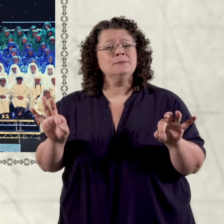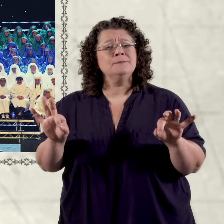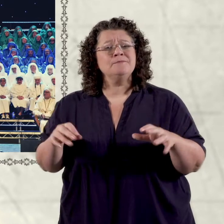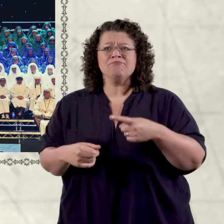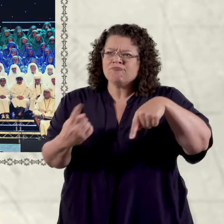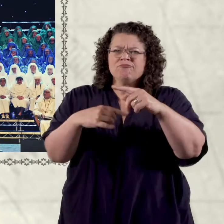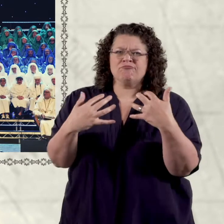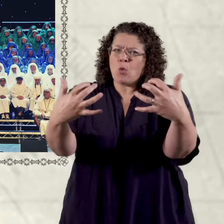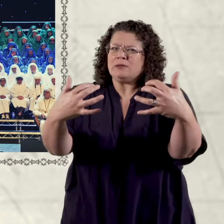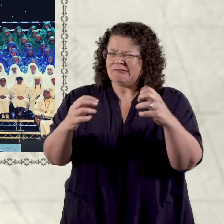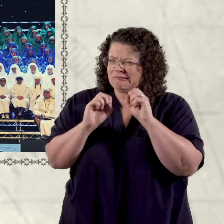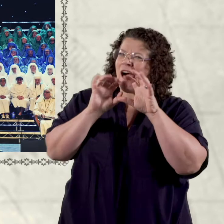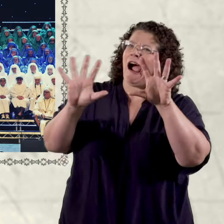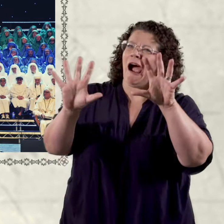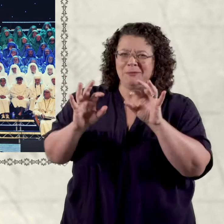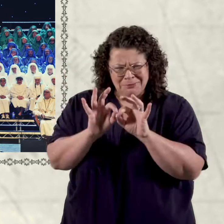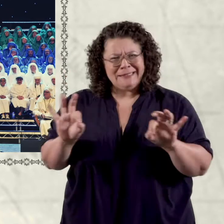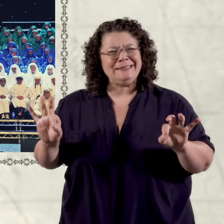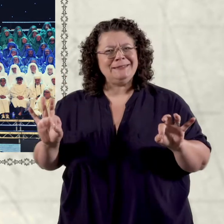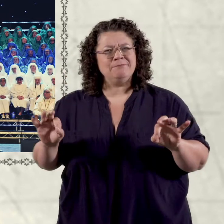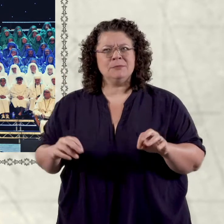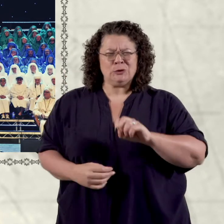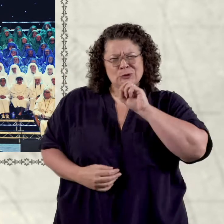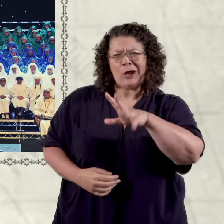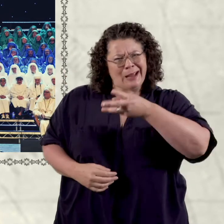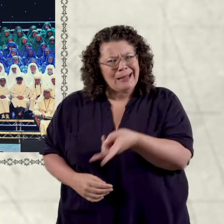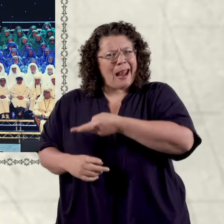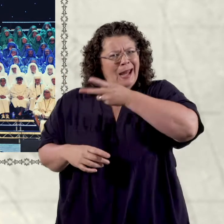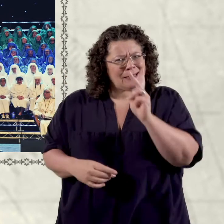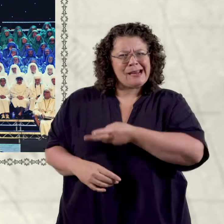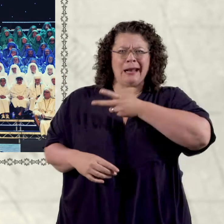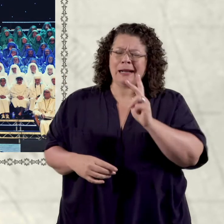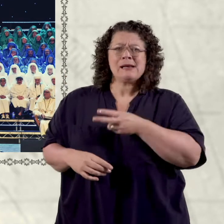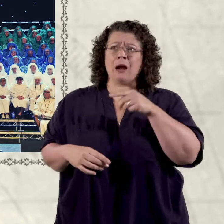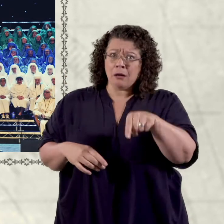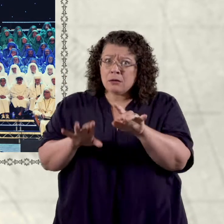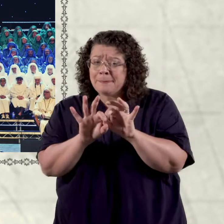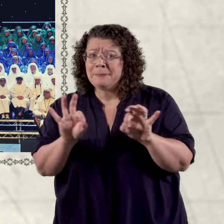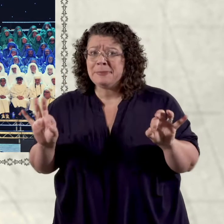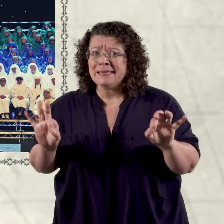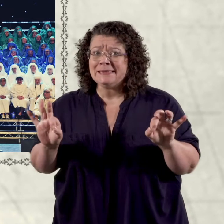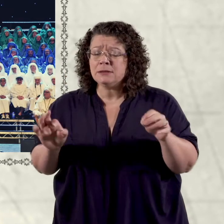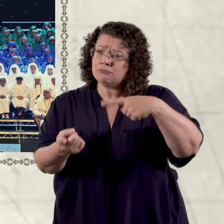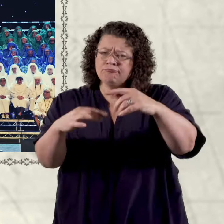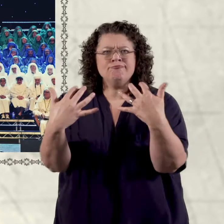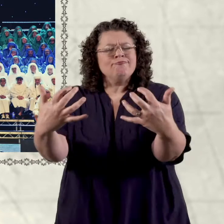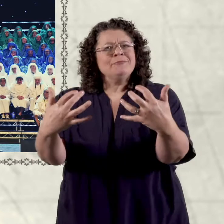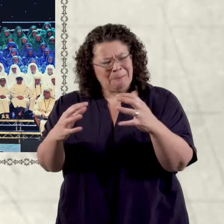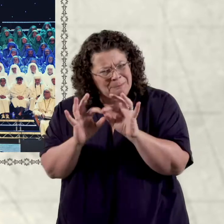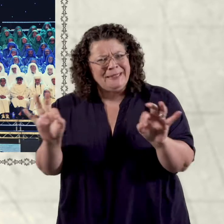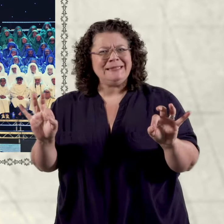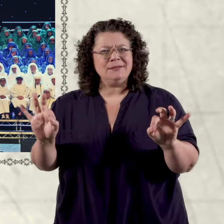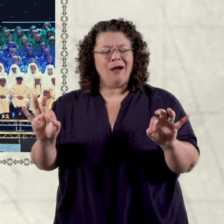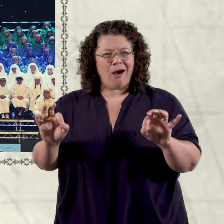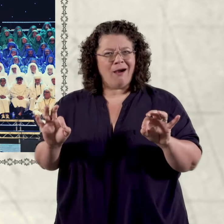Calon wrth galon, a oes heddwch. Heddwch! Gwaedd uwch